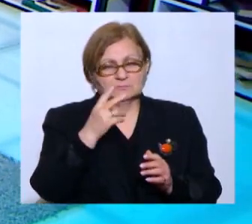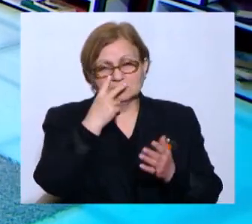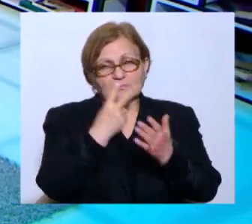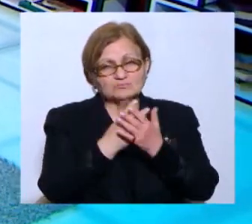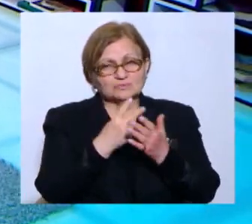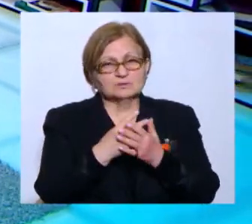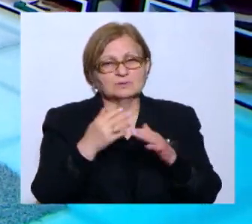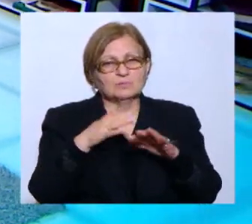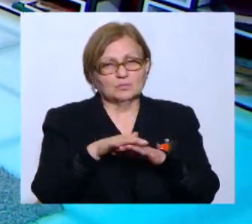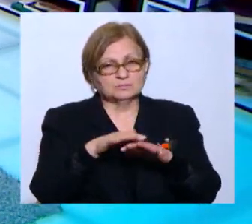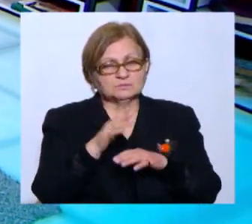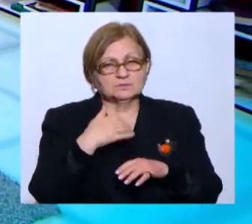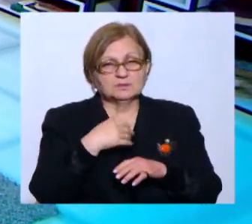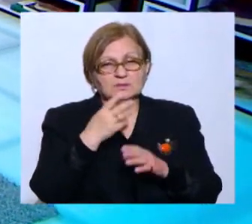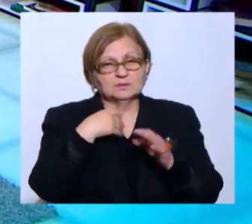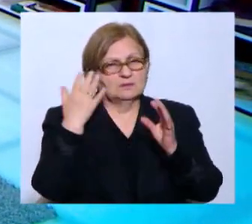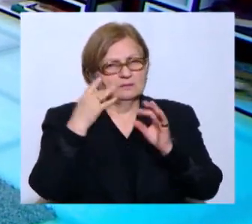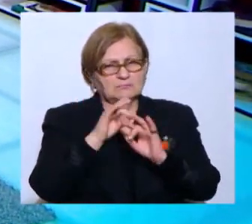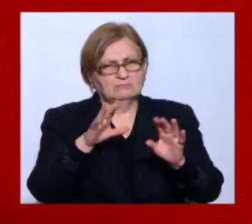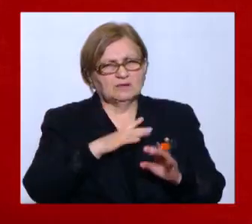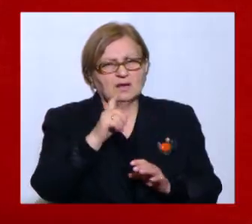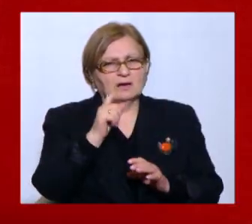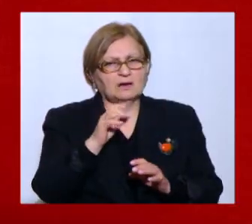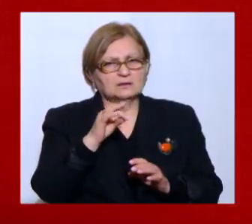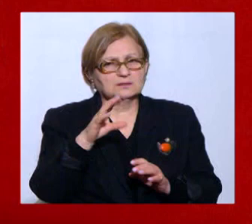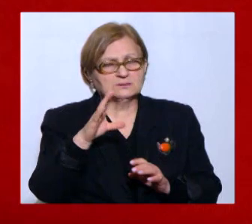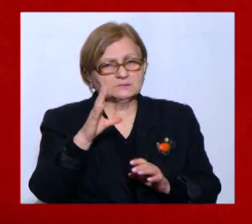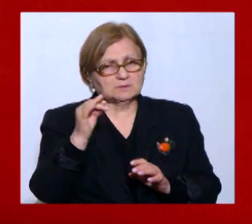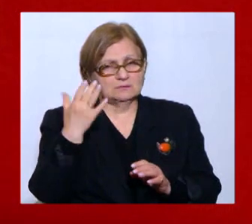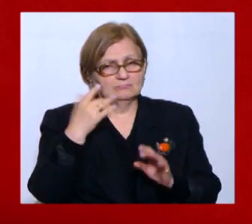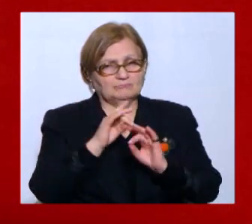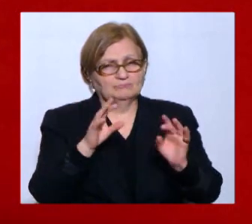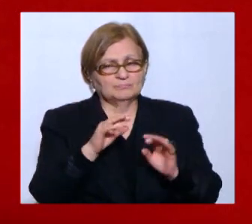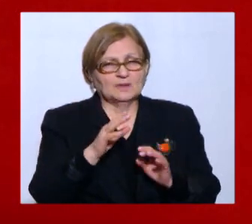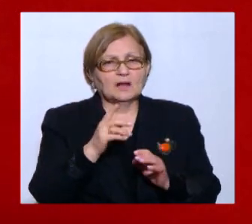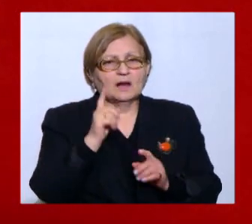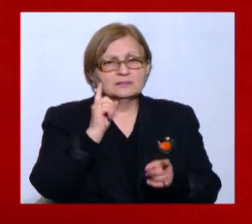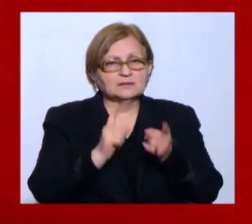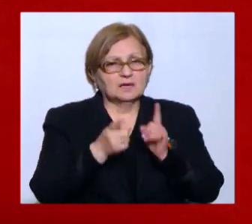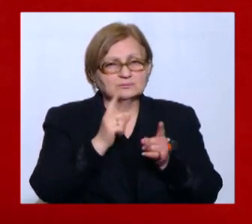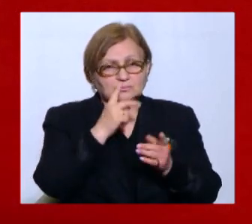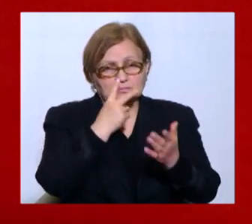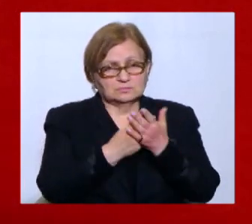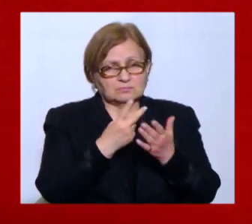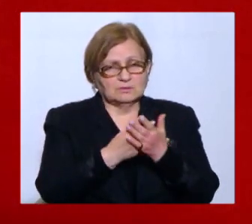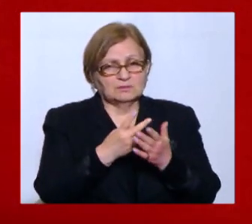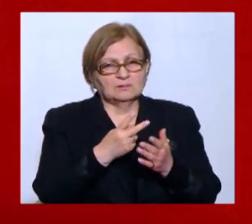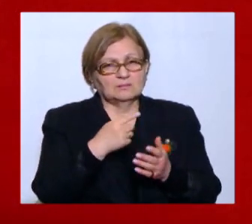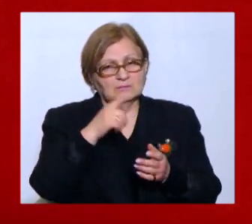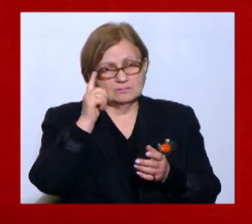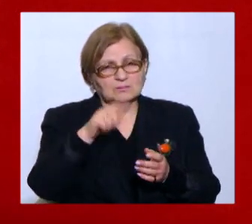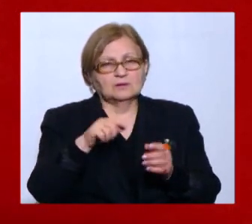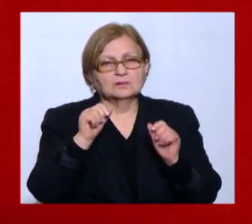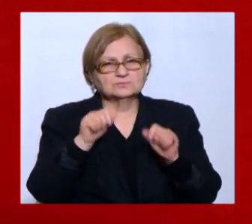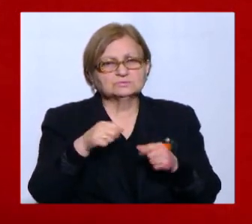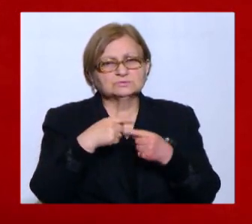ფუნქციაზე. ჩვენ გამარტეთ ხარისხის მცნება და არა მხოლოდ ნატურალური მაჩვენებელი აქვს ხარისხი, უკვე ვიცით, რომ